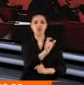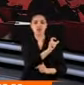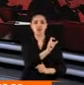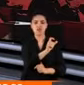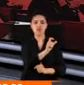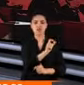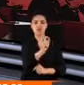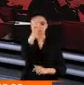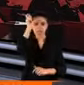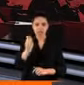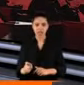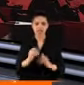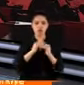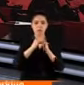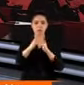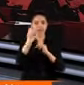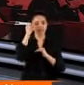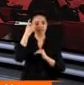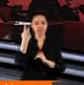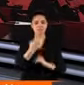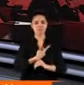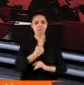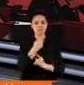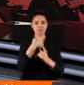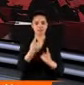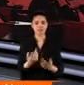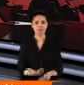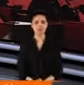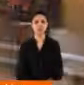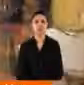verdi. Gerçek milliyetçi biziz dedi.